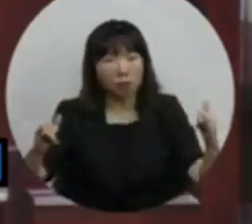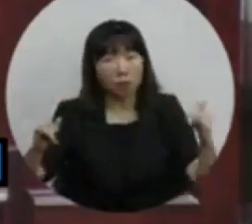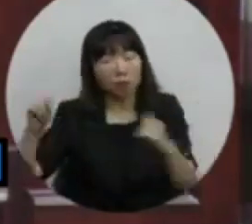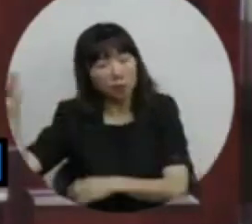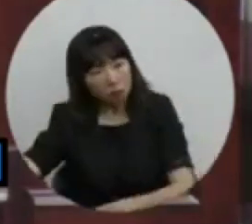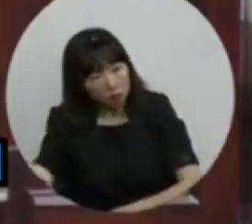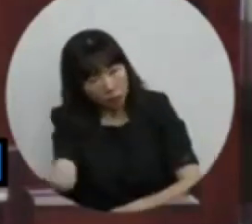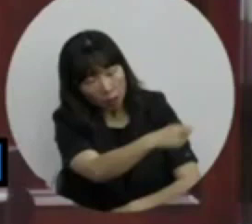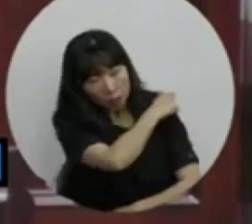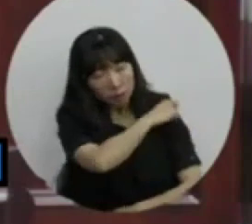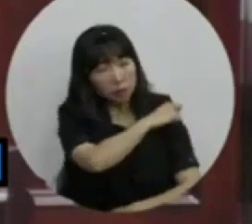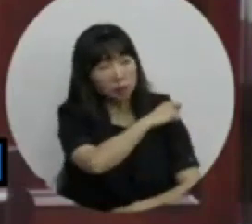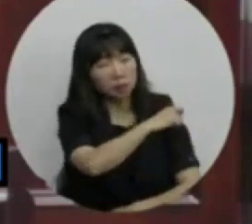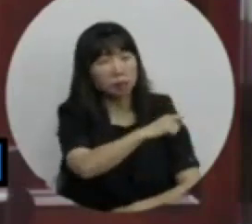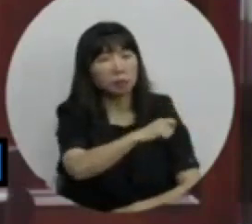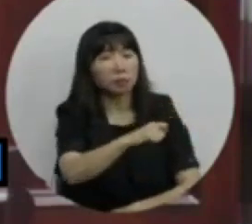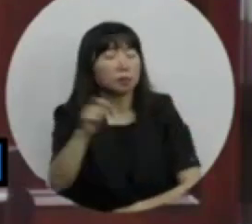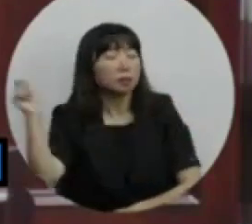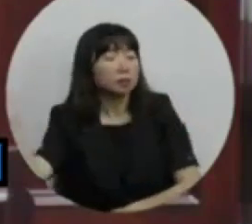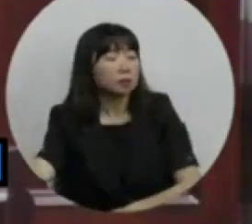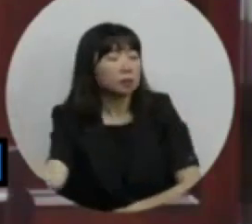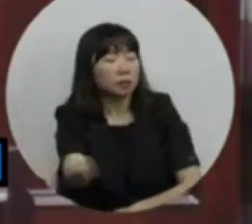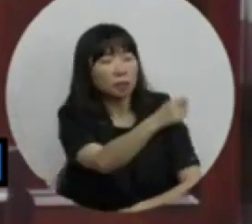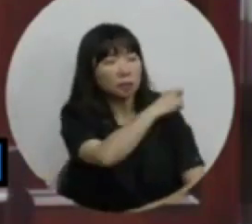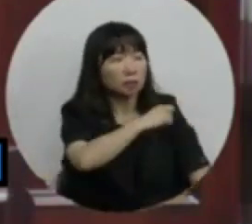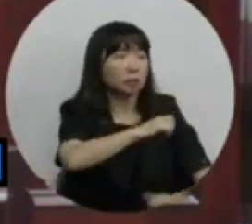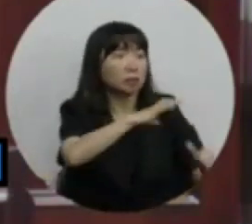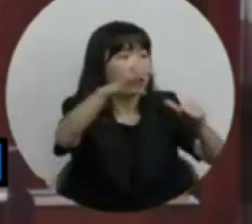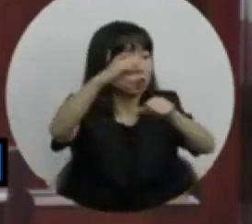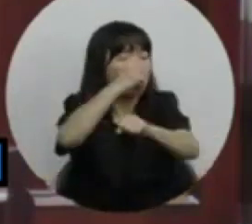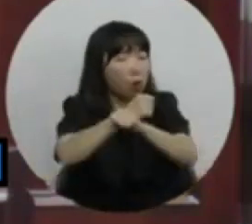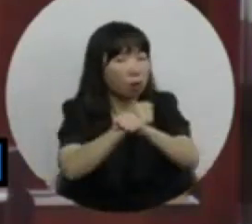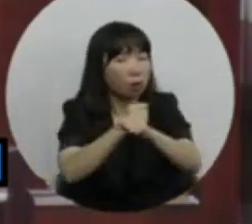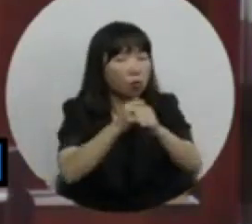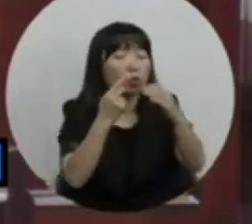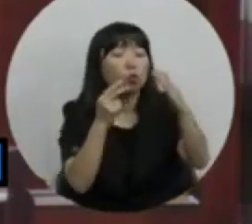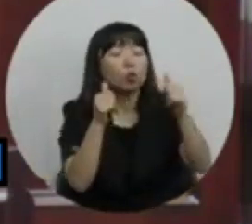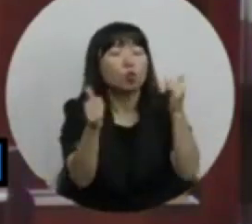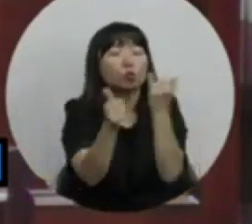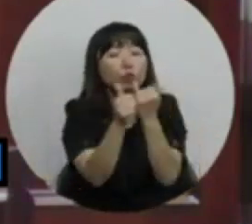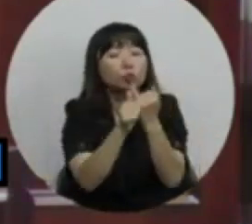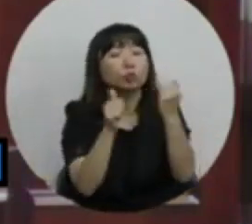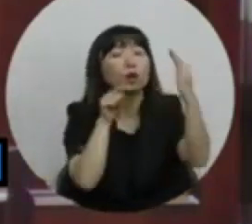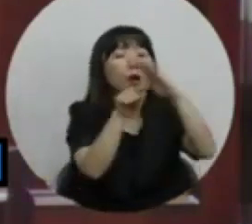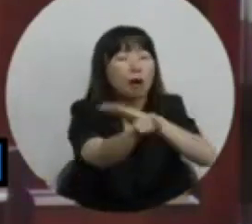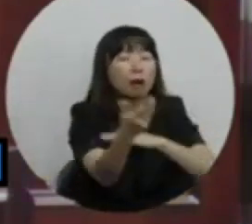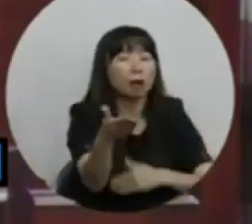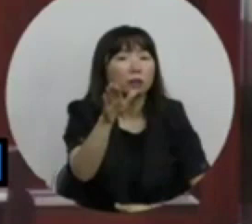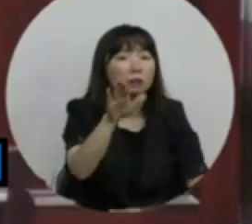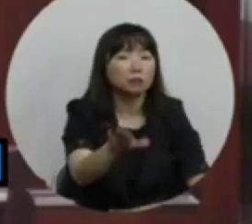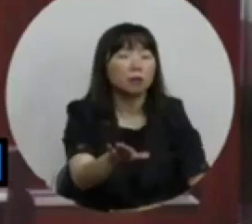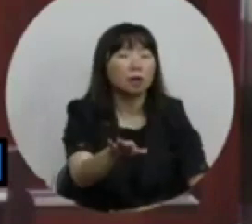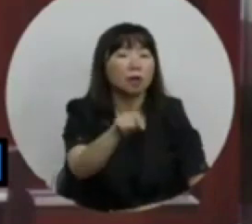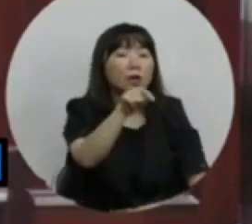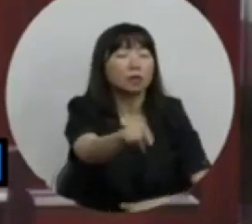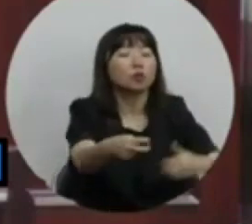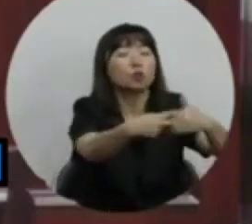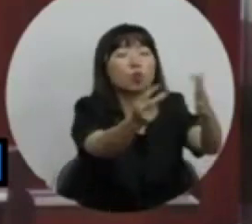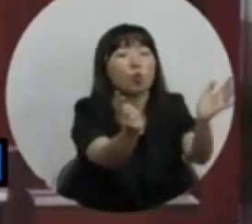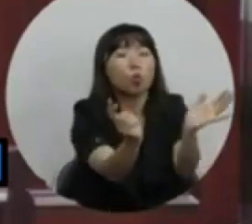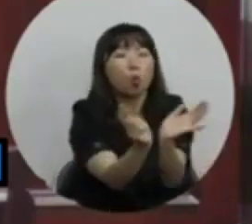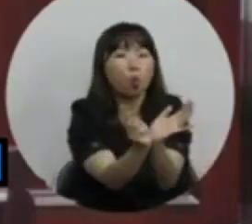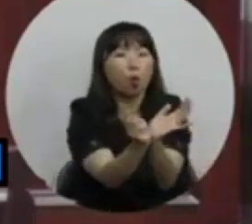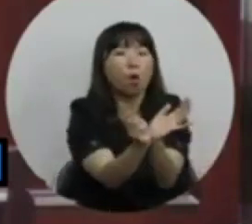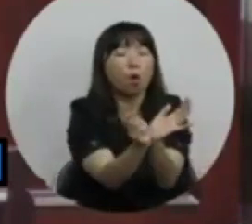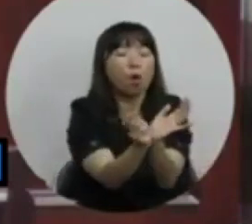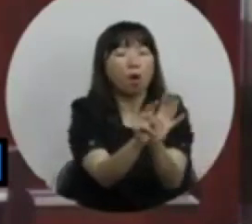테니스장을 이용하려고 부부가 테니스치러 갔습니다. 테니스장을 이용하려고 했더니 기존에 거기 회원들이